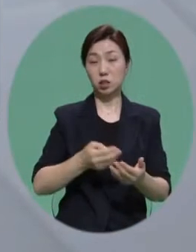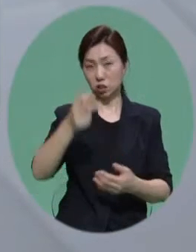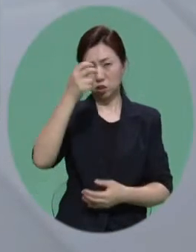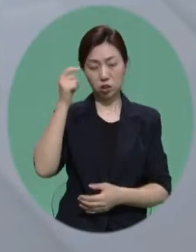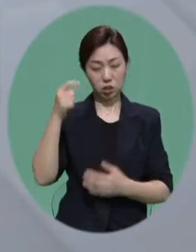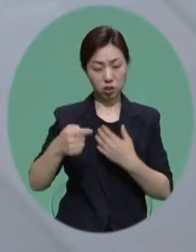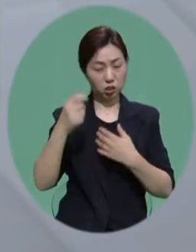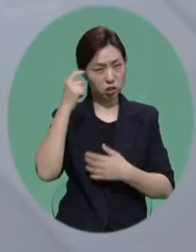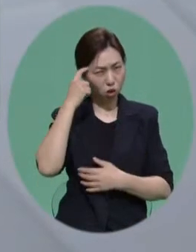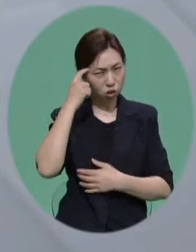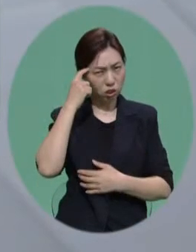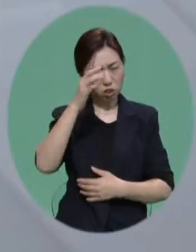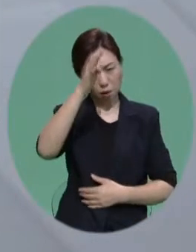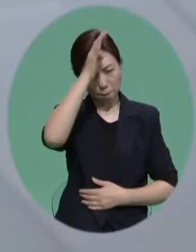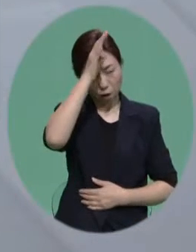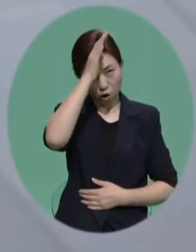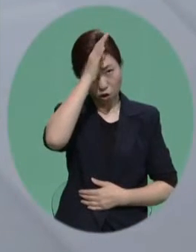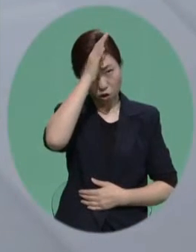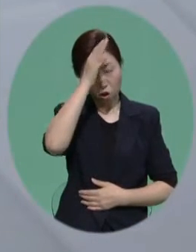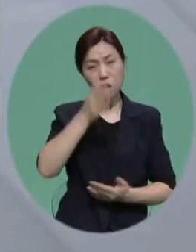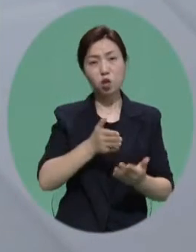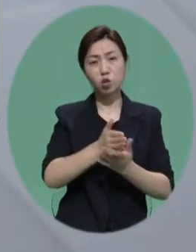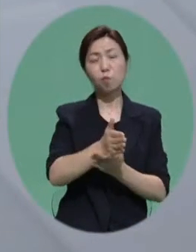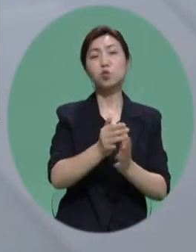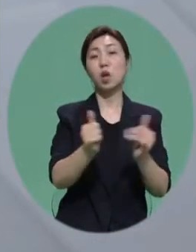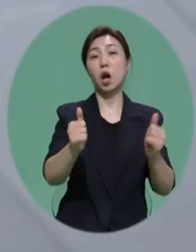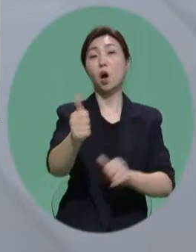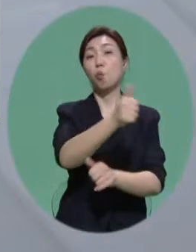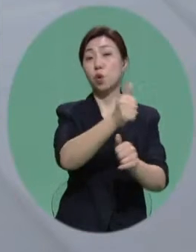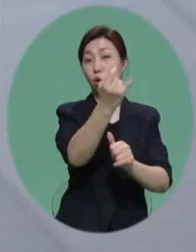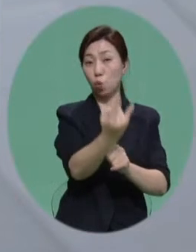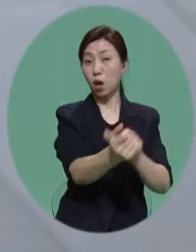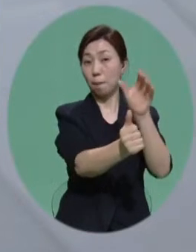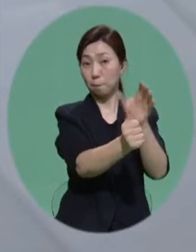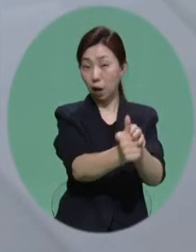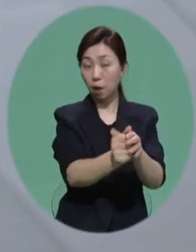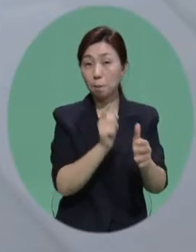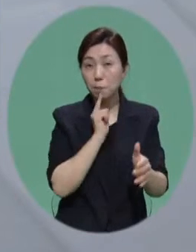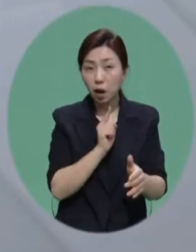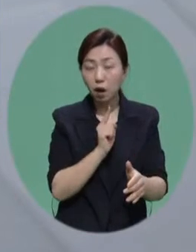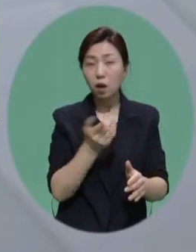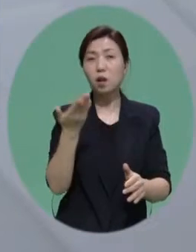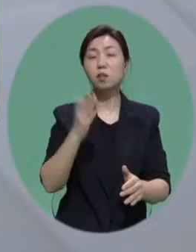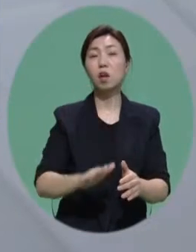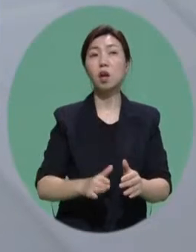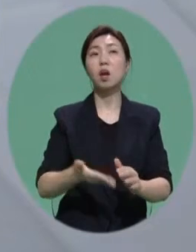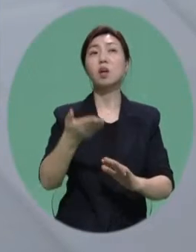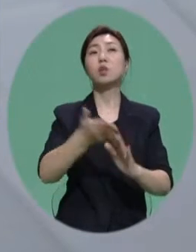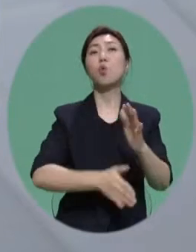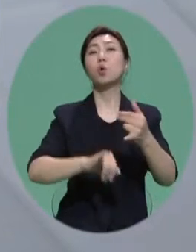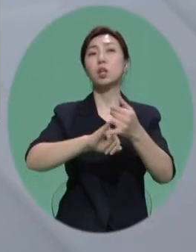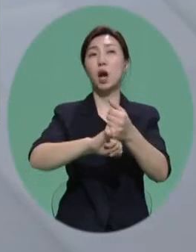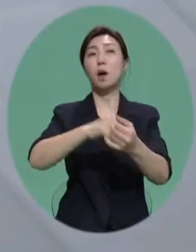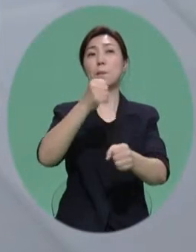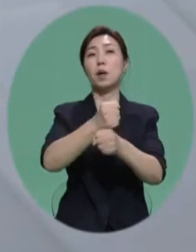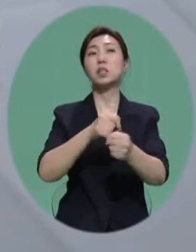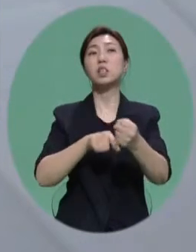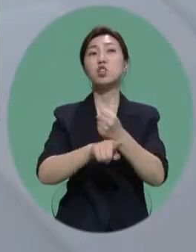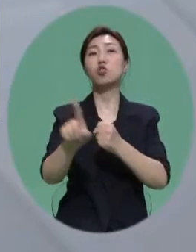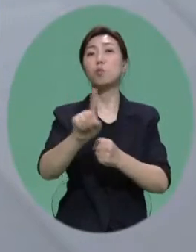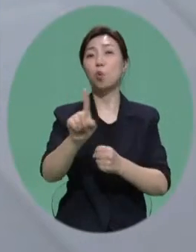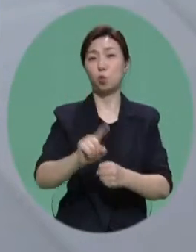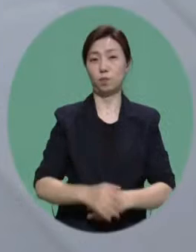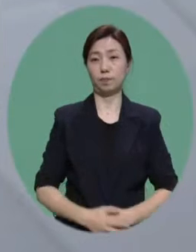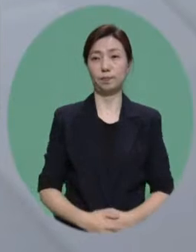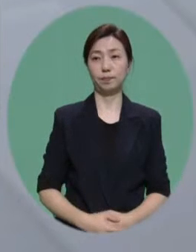넘겨야 된다고 말씀을 하셨는데 그 공약을 만드신 그 이유나 근거 는 어떤 것입니까